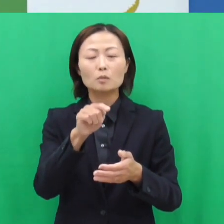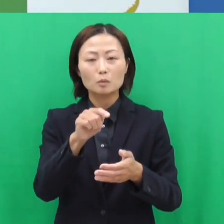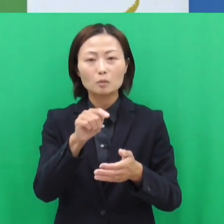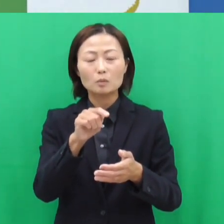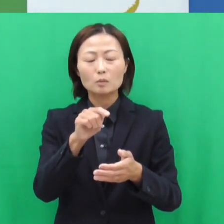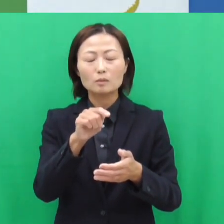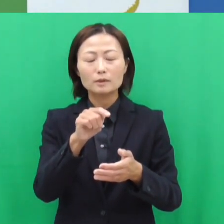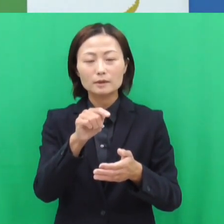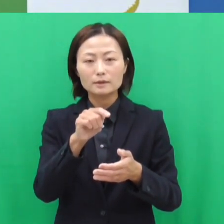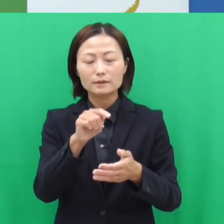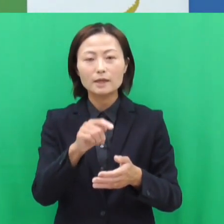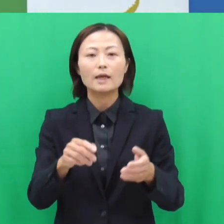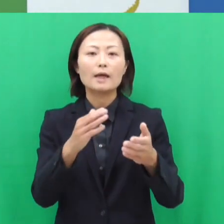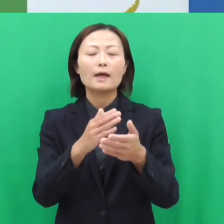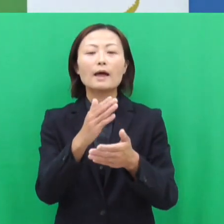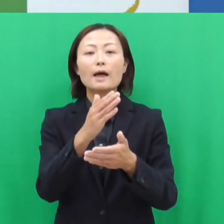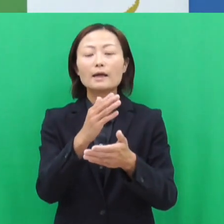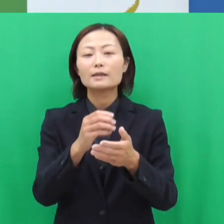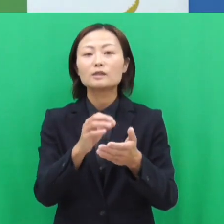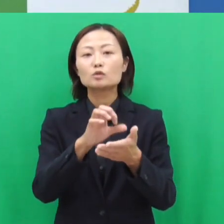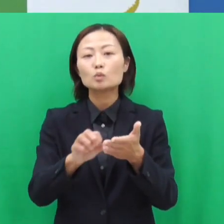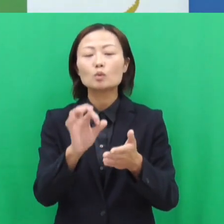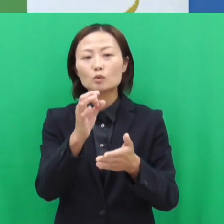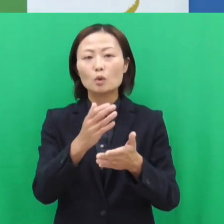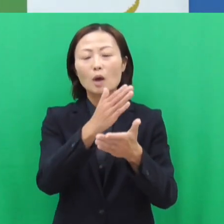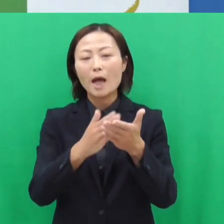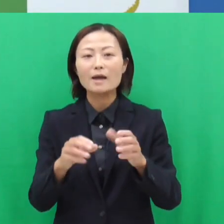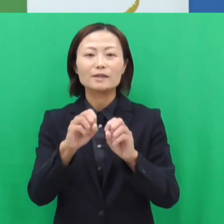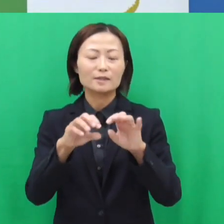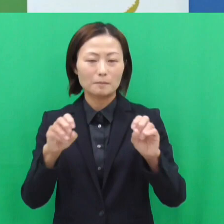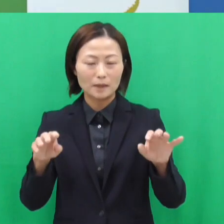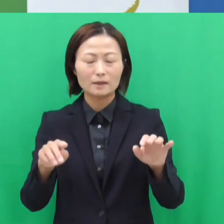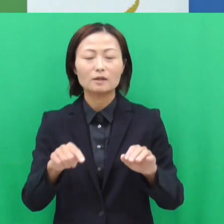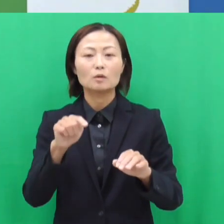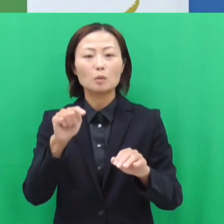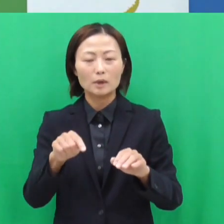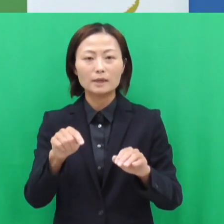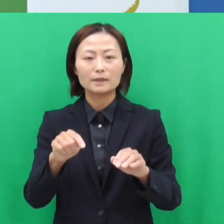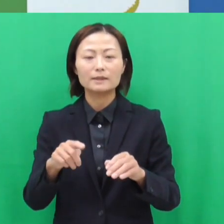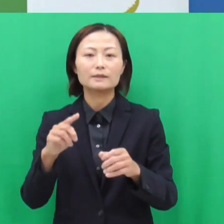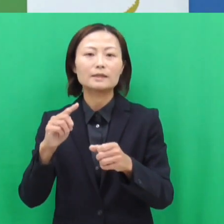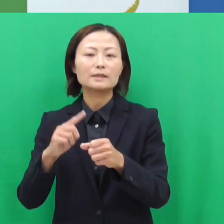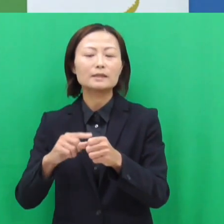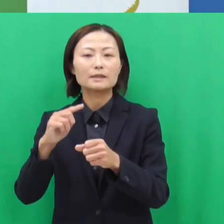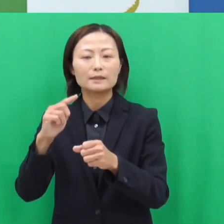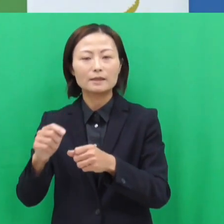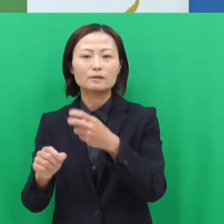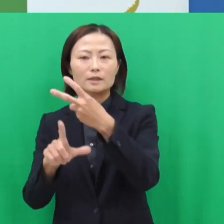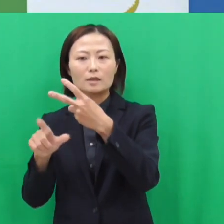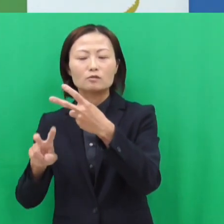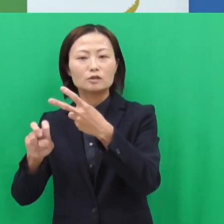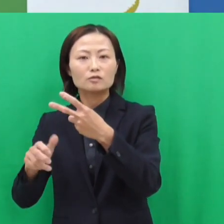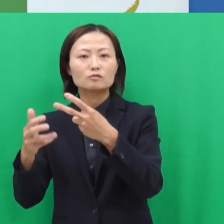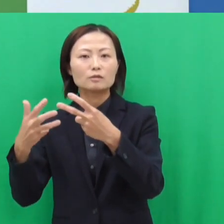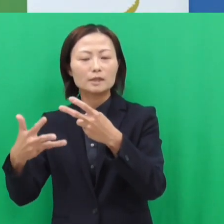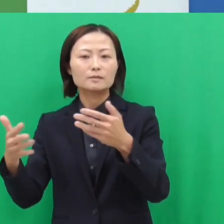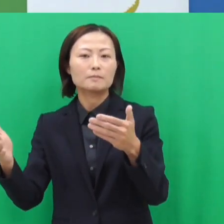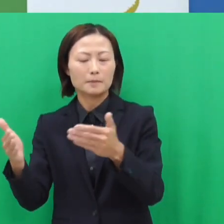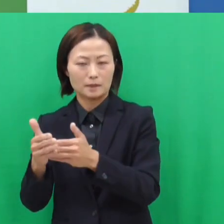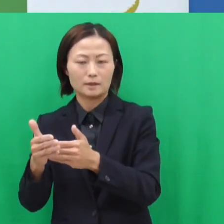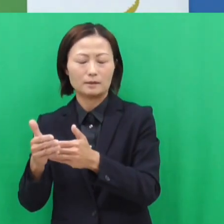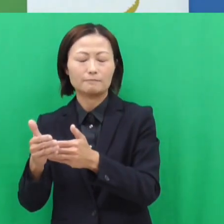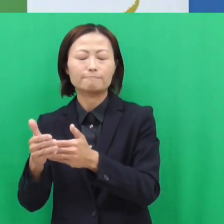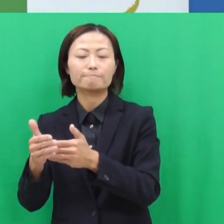ます期限は来年2月28日までとし20歳以内の方は2年間有効の登録料